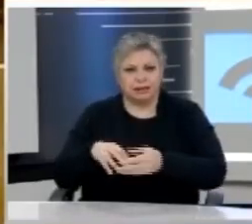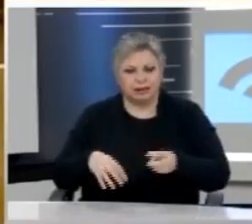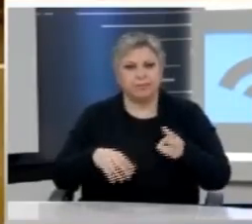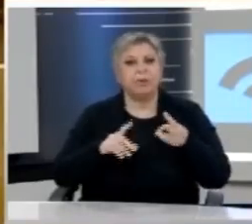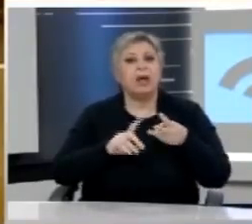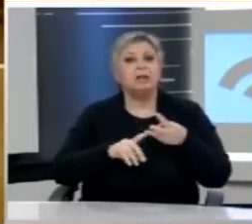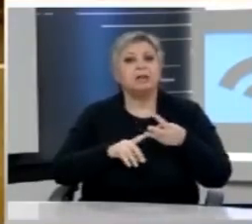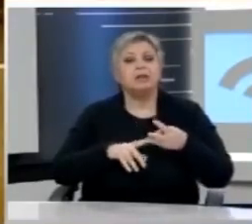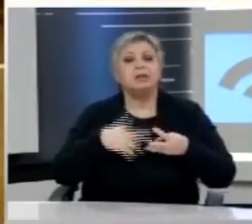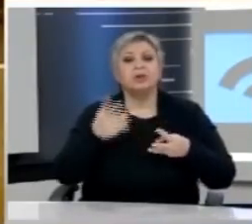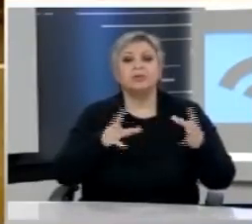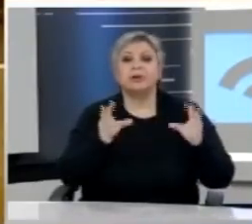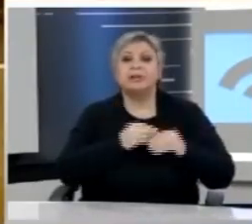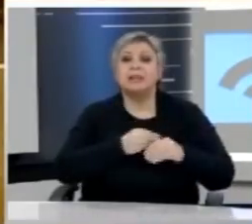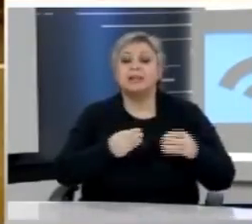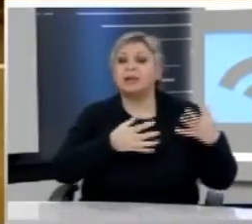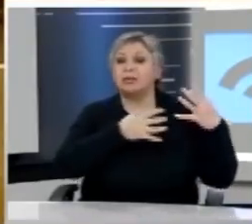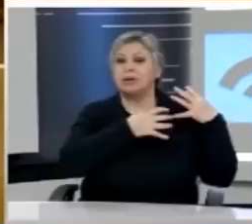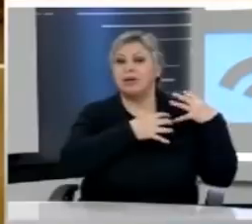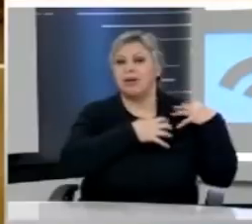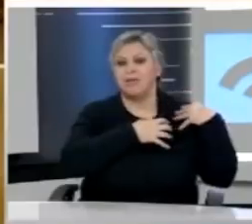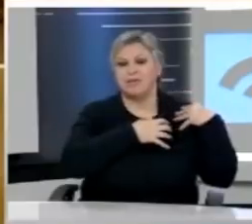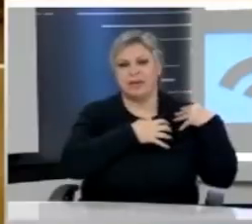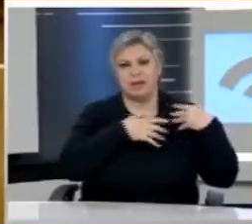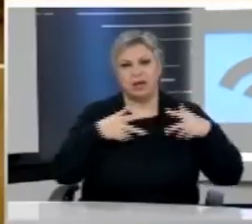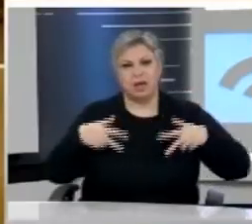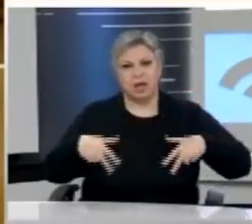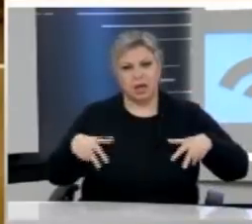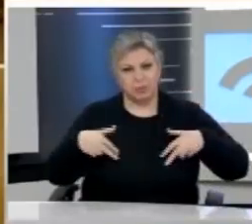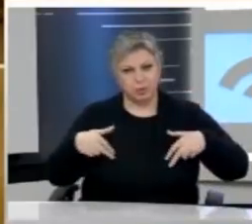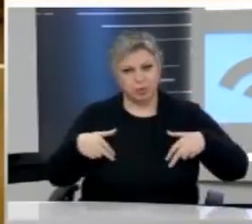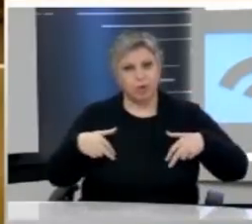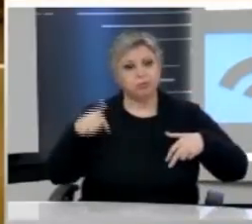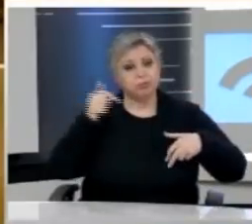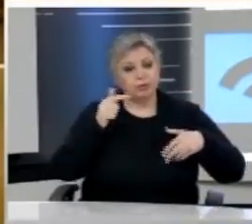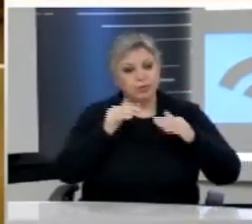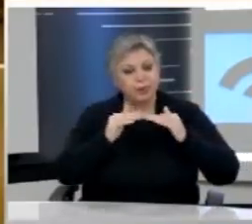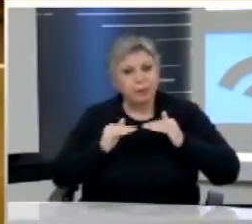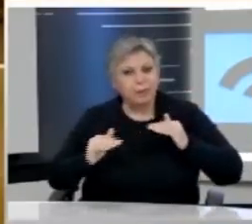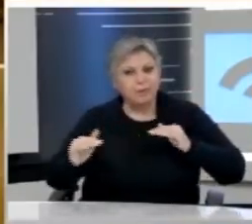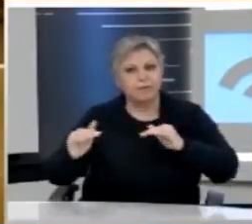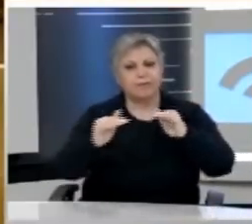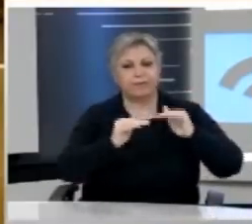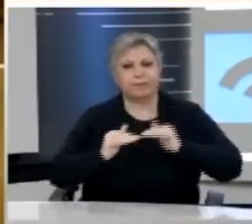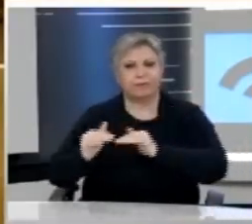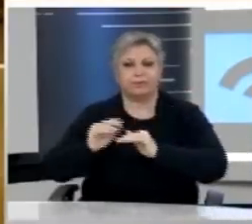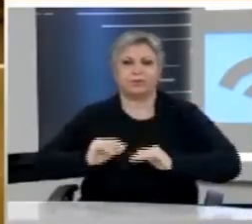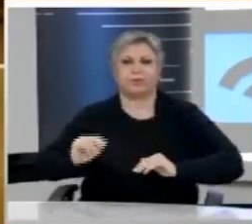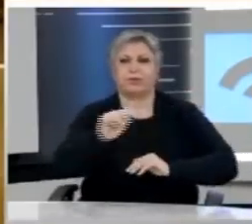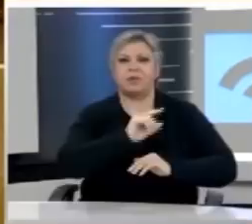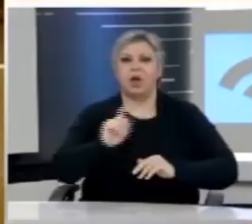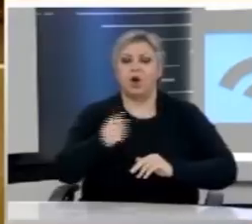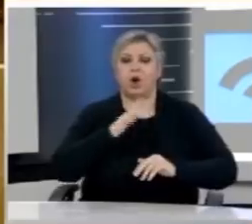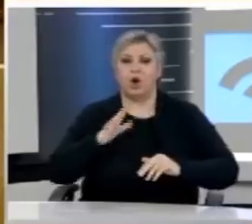υπουργών, έτσι ώστε αυτοί να αντιμετωπίζονται ισότιμα με τους άλλους πολίτες. Η κατάργηση του προνομίου η